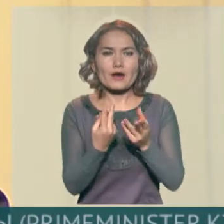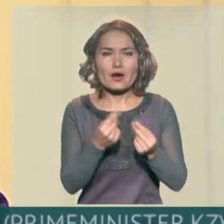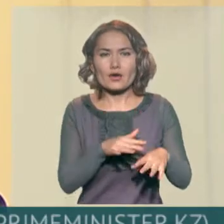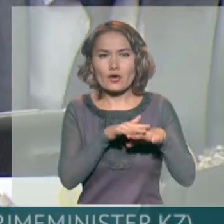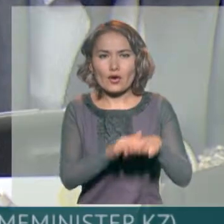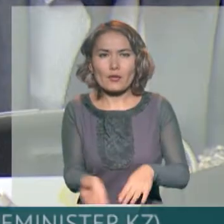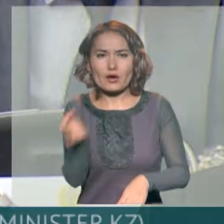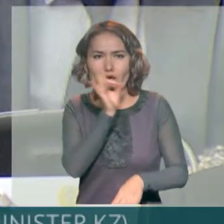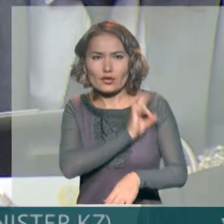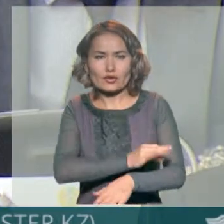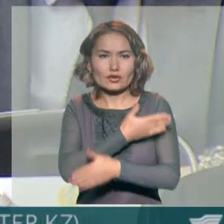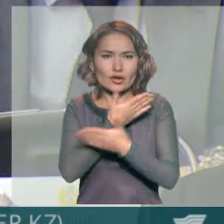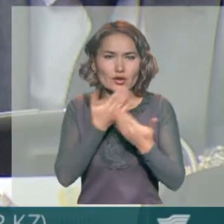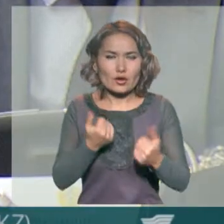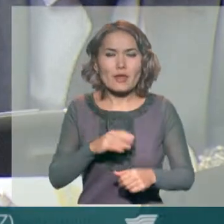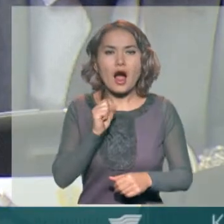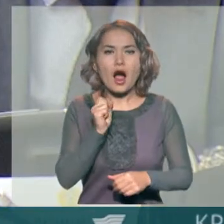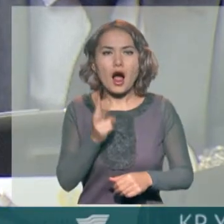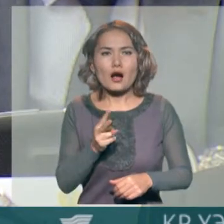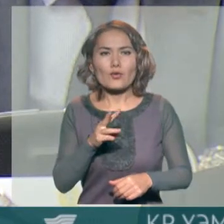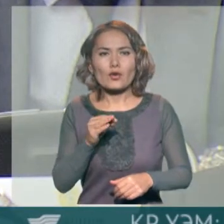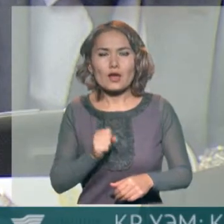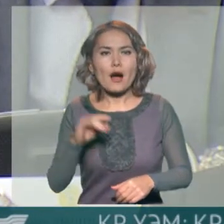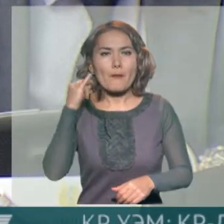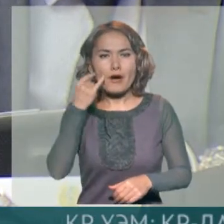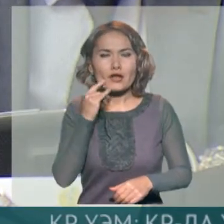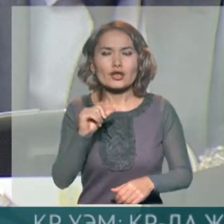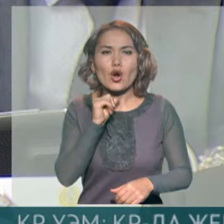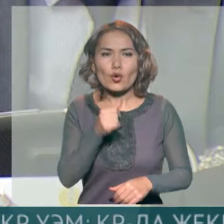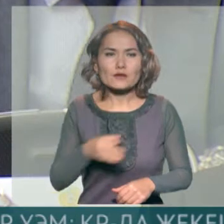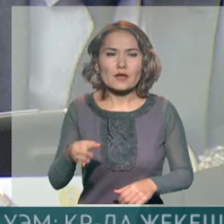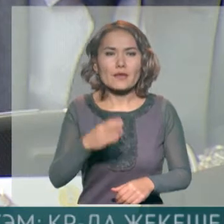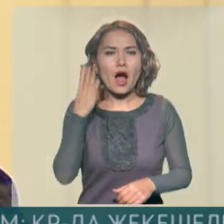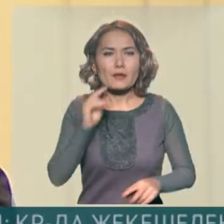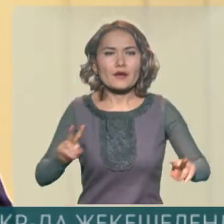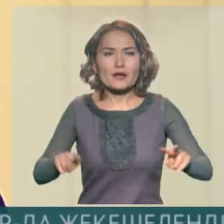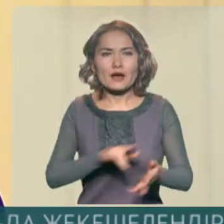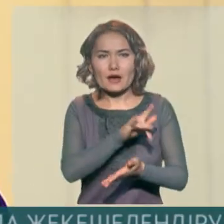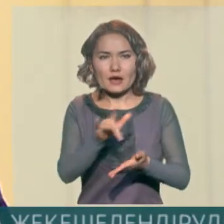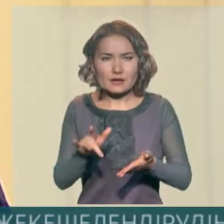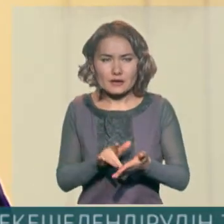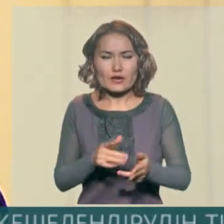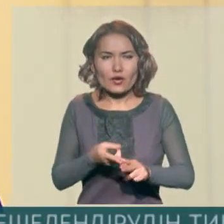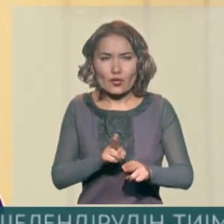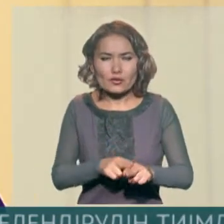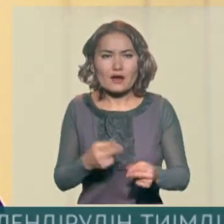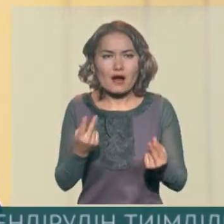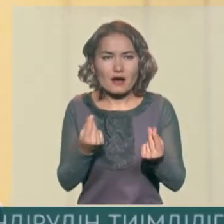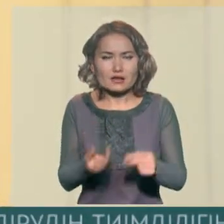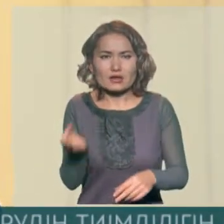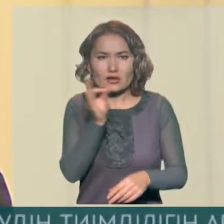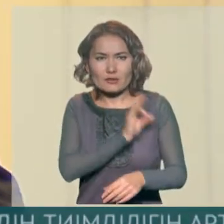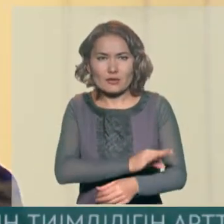қаржыны игеруде Ақмола, Павлодар, Қостанай облыстары және Алматы мен Астана қалалары төмен көрсеткіш көрсетіп